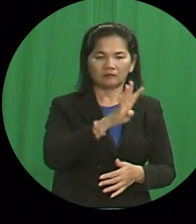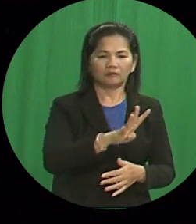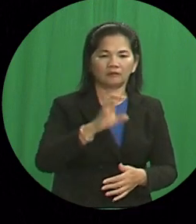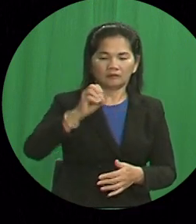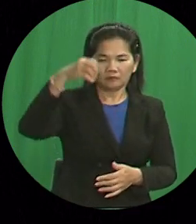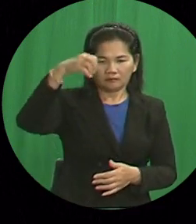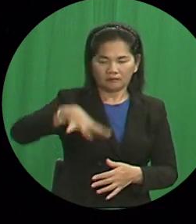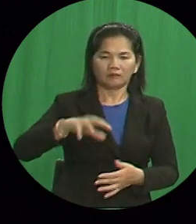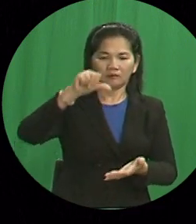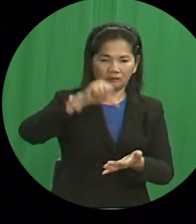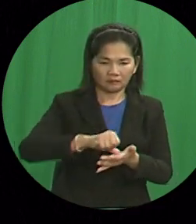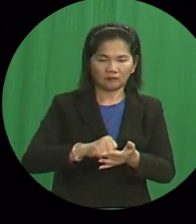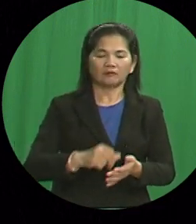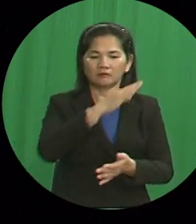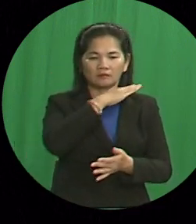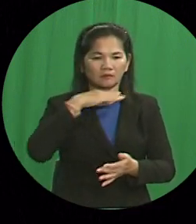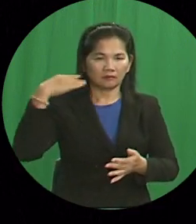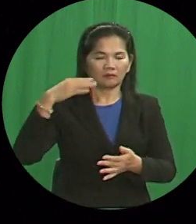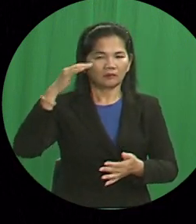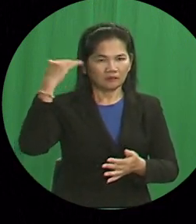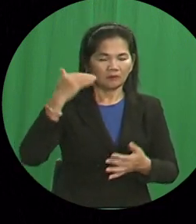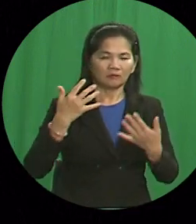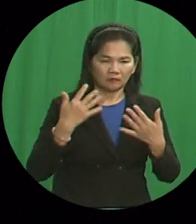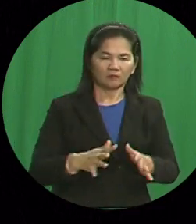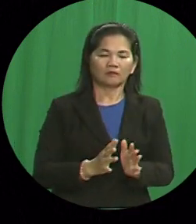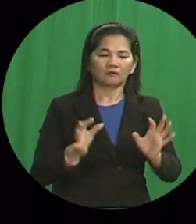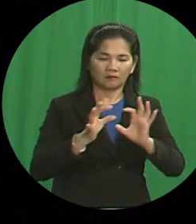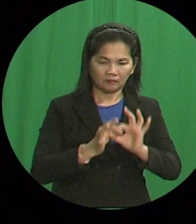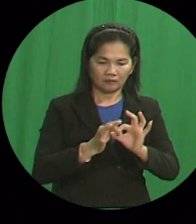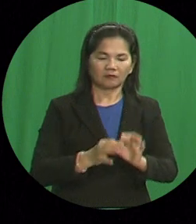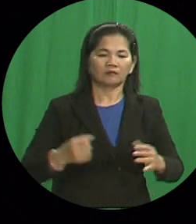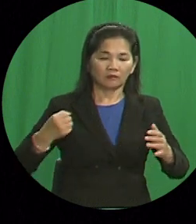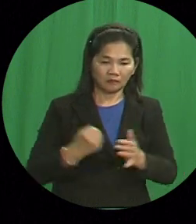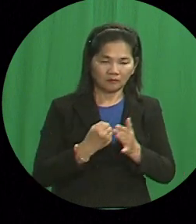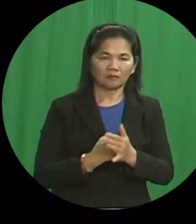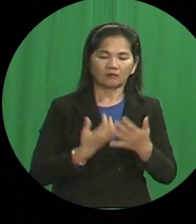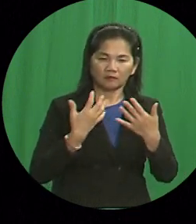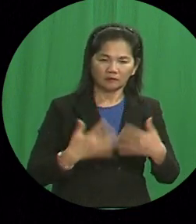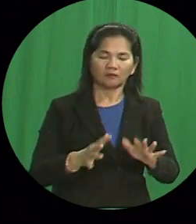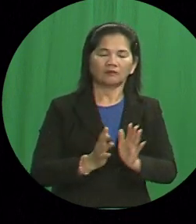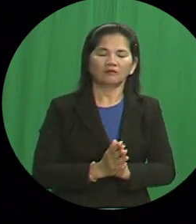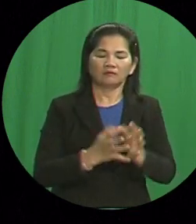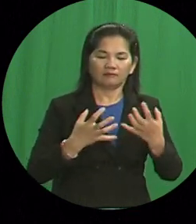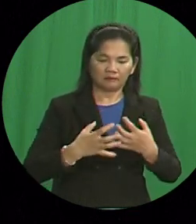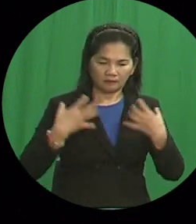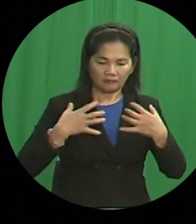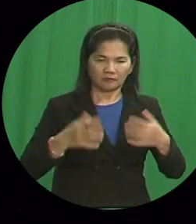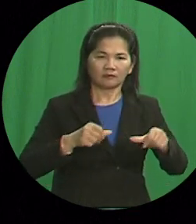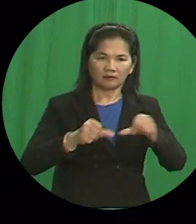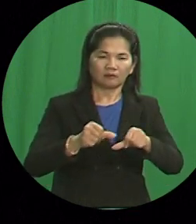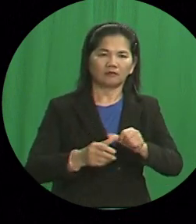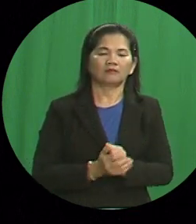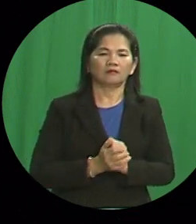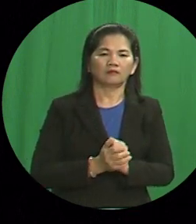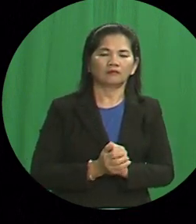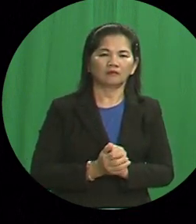ចាប់តាំងពីអ៊ីរ៉ង់បានកាត់ទោសប្រហារជីវិតបុរស2នាក់ពីបទជាប់ពាក់ព័ន្ធនឹងការតវ៉ាដែលធ្វើឲ្យមានការខឹងសម្បារបន្តកើតមាននៅក្នុង